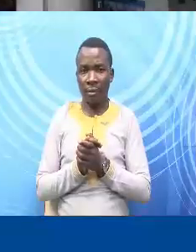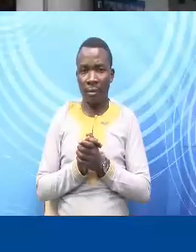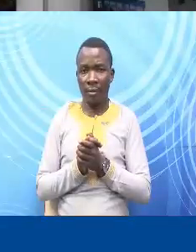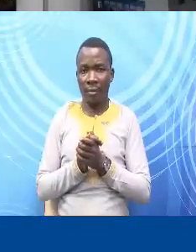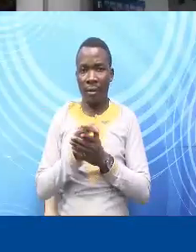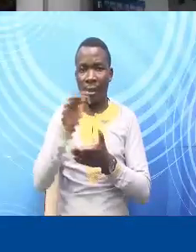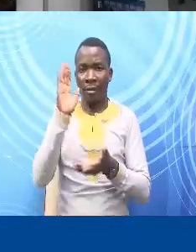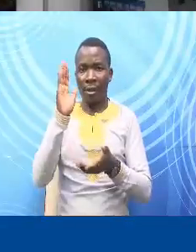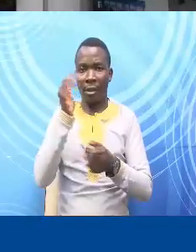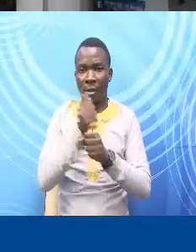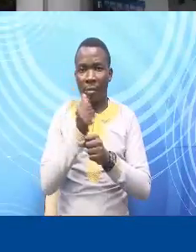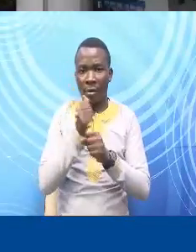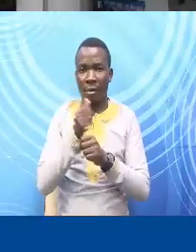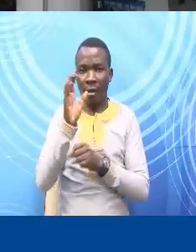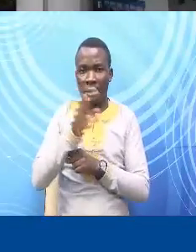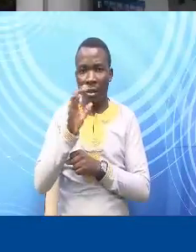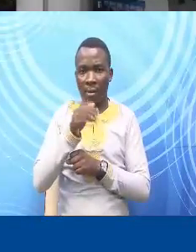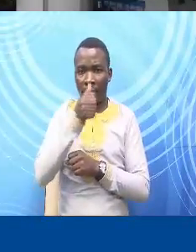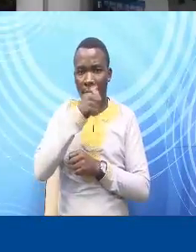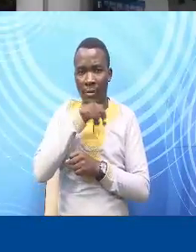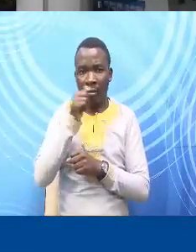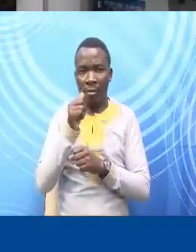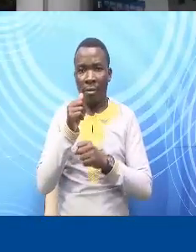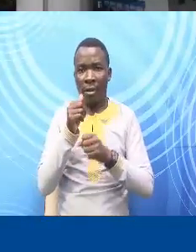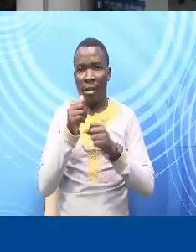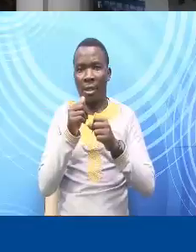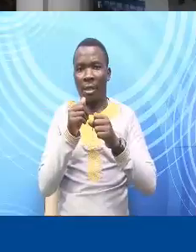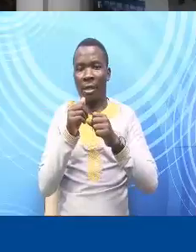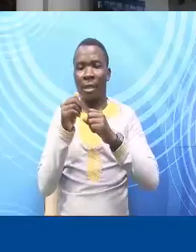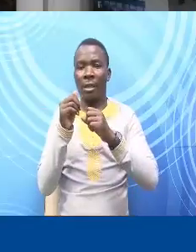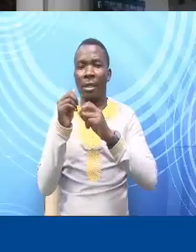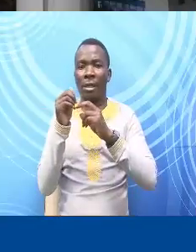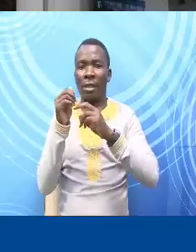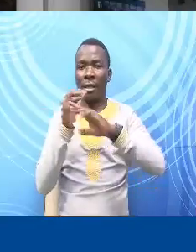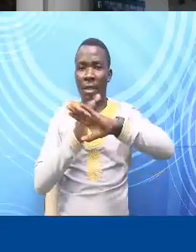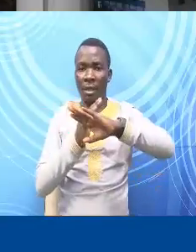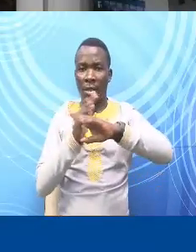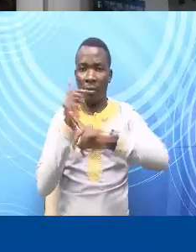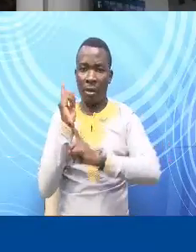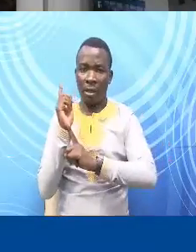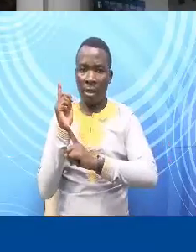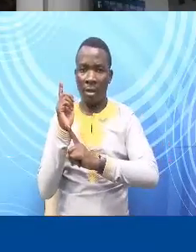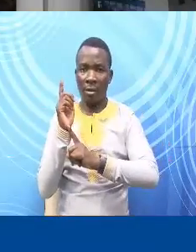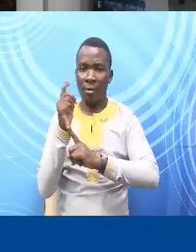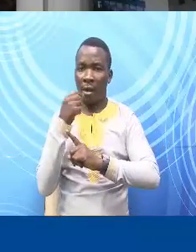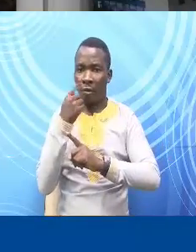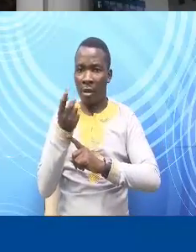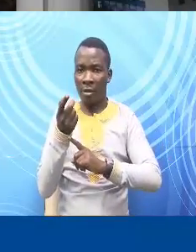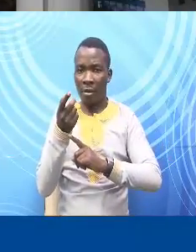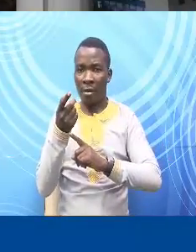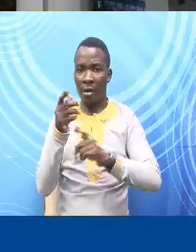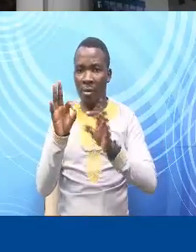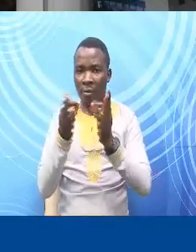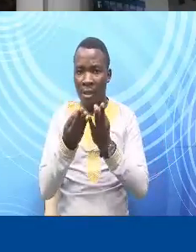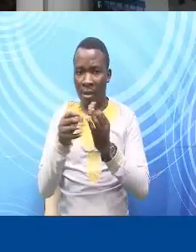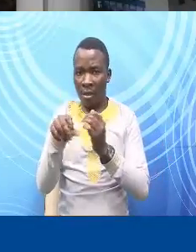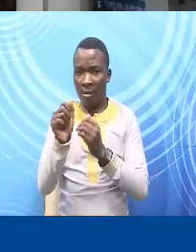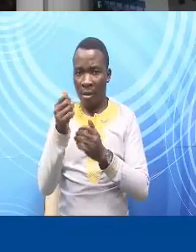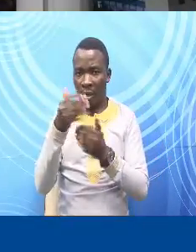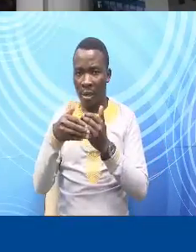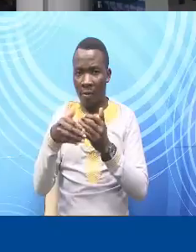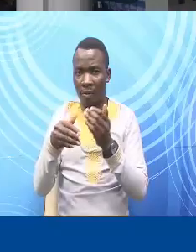Benshi mu bakozi ba kampani yigenga irinda umutekano yitwa Excellent Investment Company baravuga ko ingo zabo zigiye gusenyuka